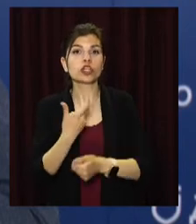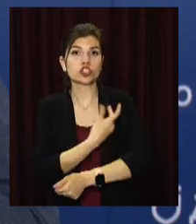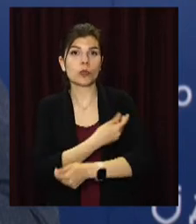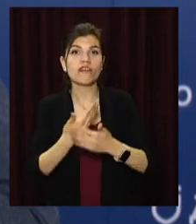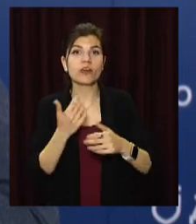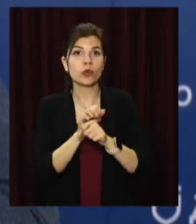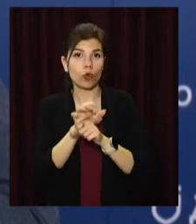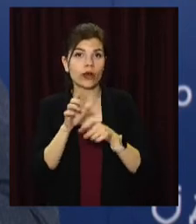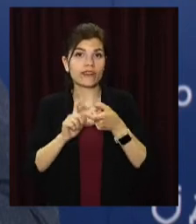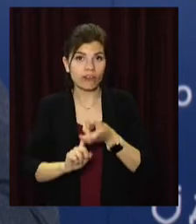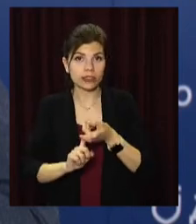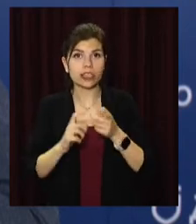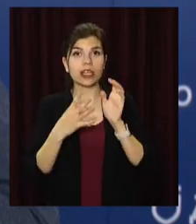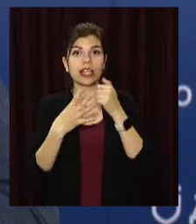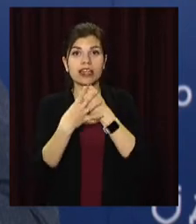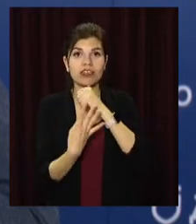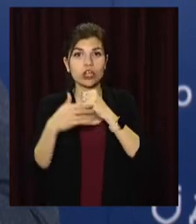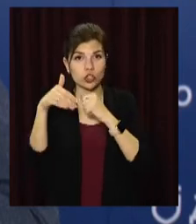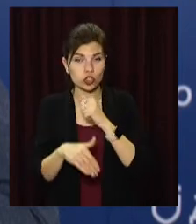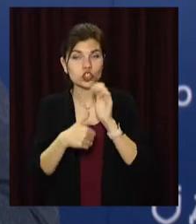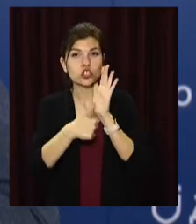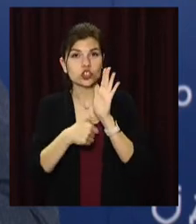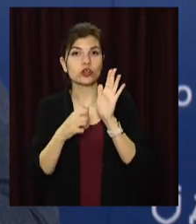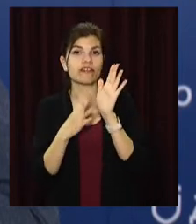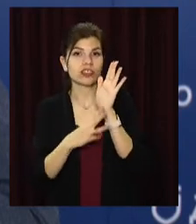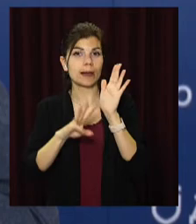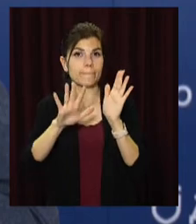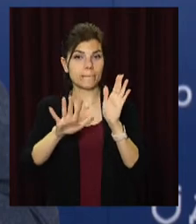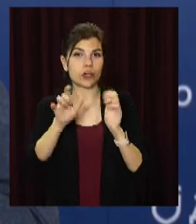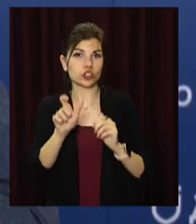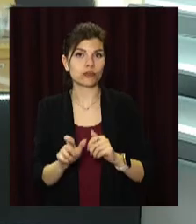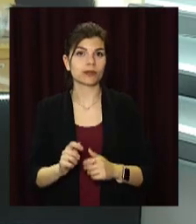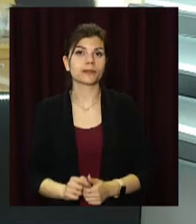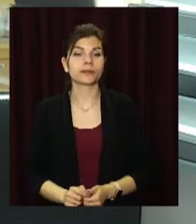від коронавірусної інфекції 19 675 осіб.